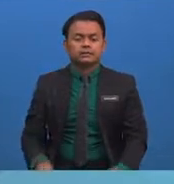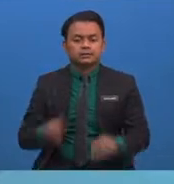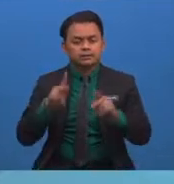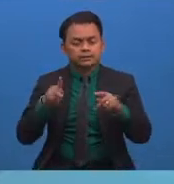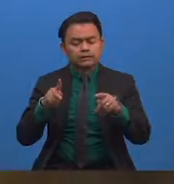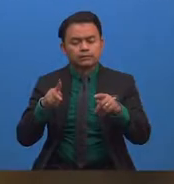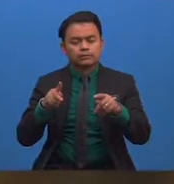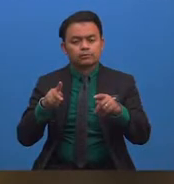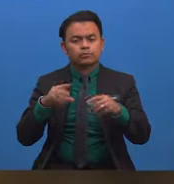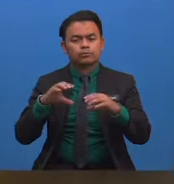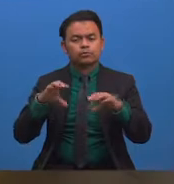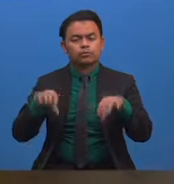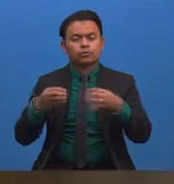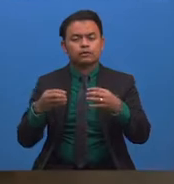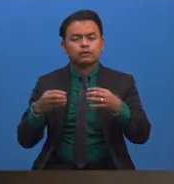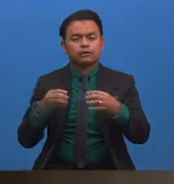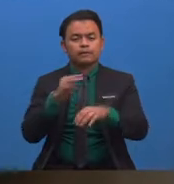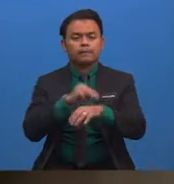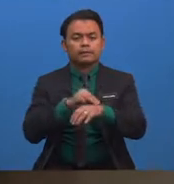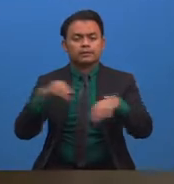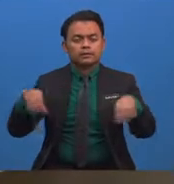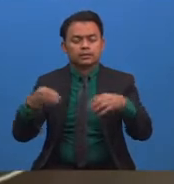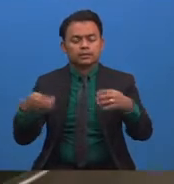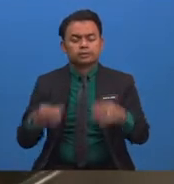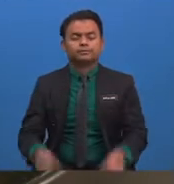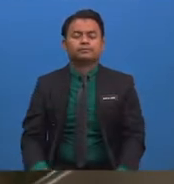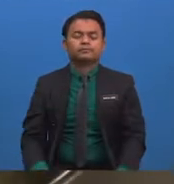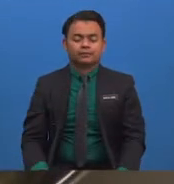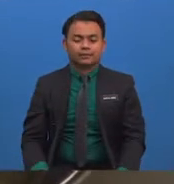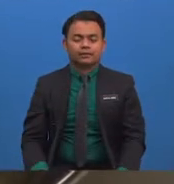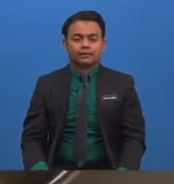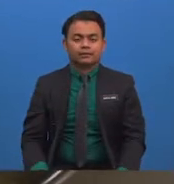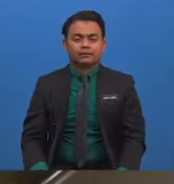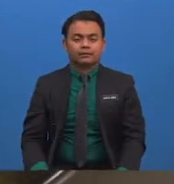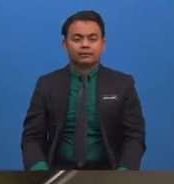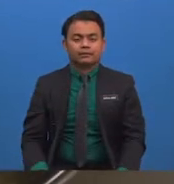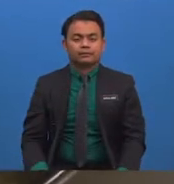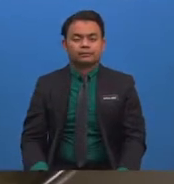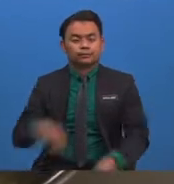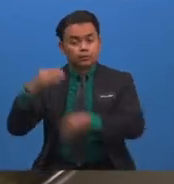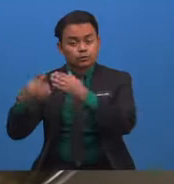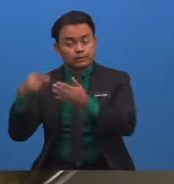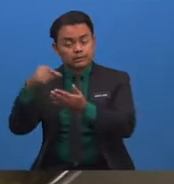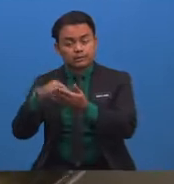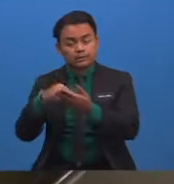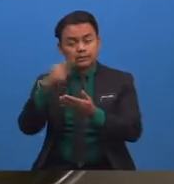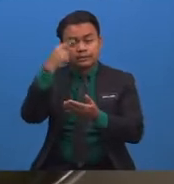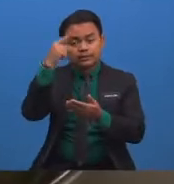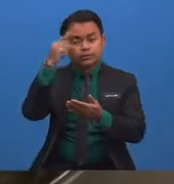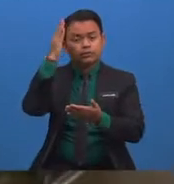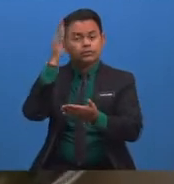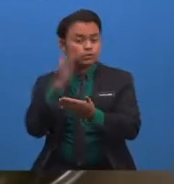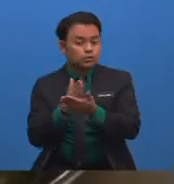Bagus. Proses refresh akan menghentikan suhu memasak bagi mengekalkan warna dan kerangupan